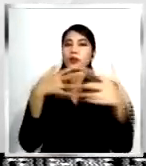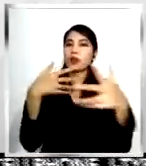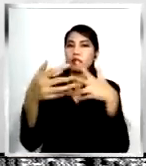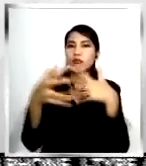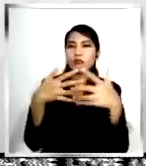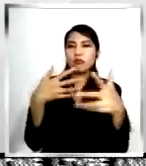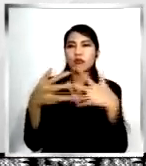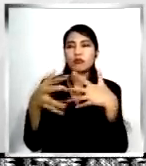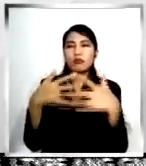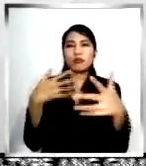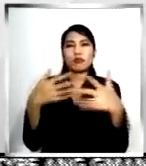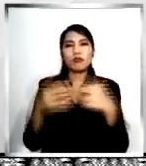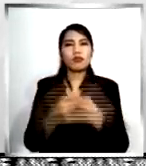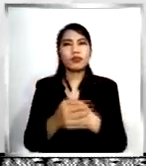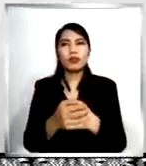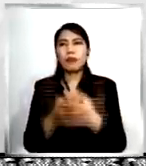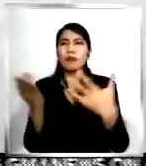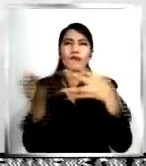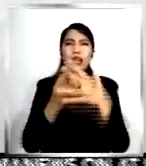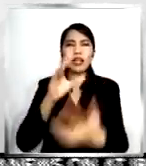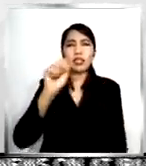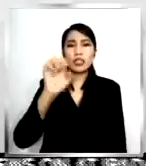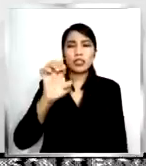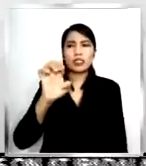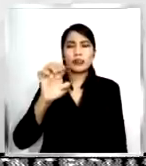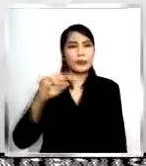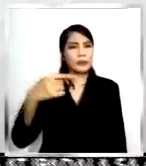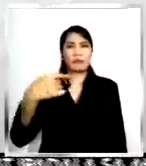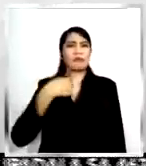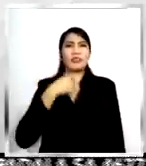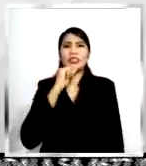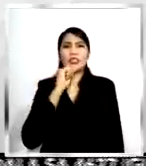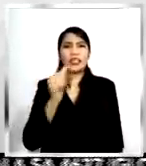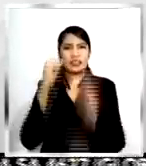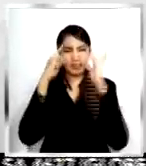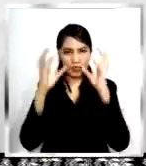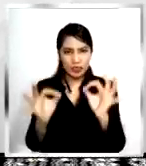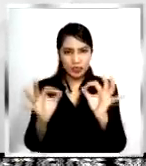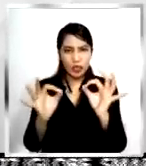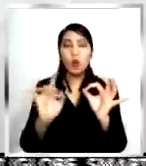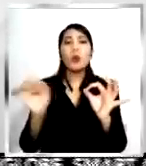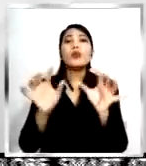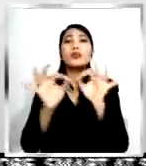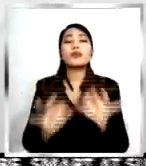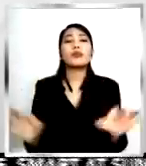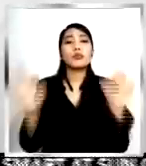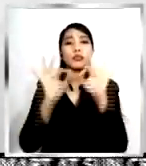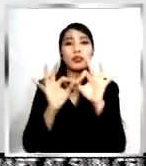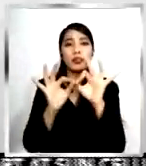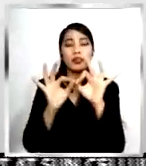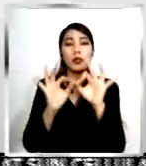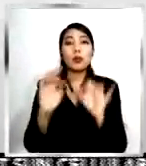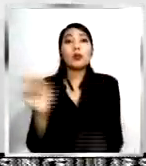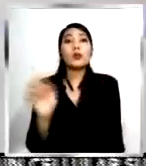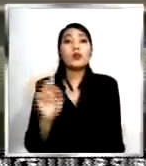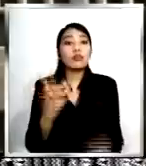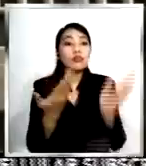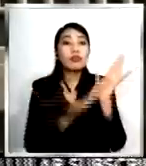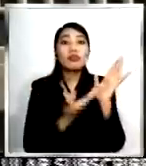kaso, it's beyond my discretion. What matters most is ano po ang sinabi ng